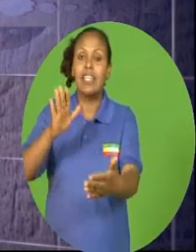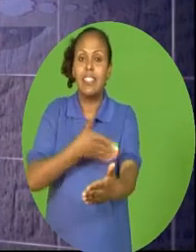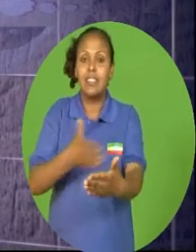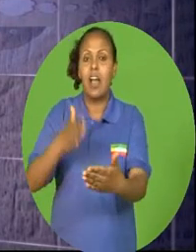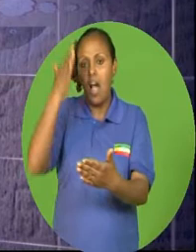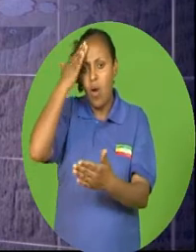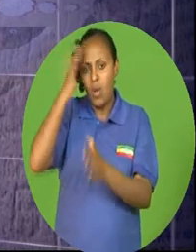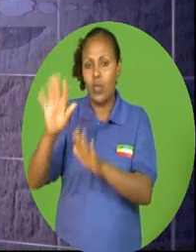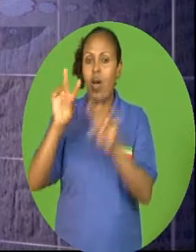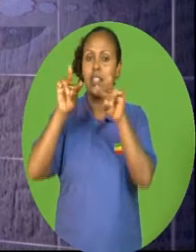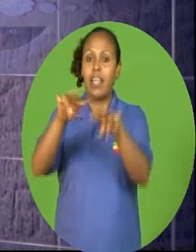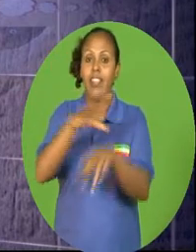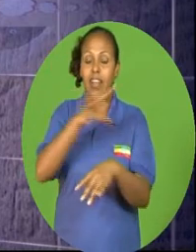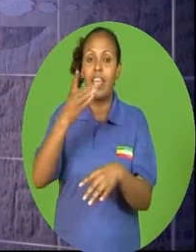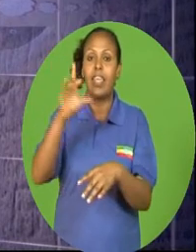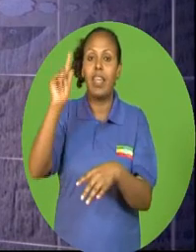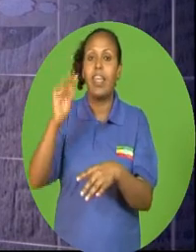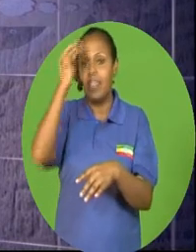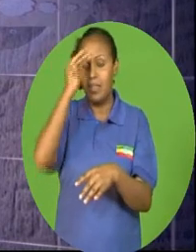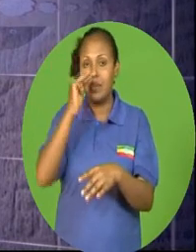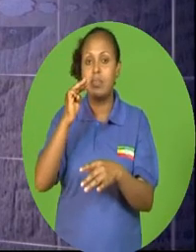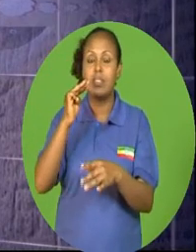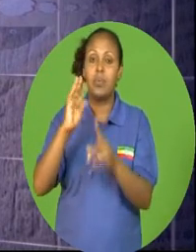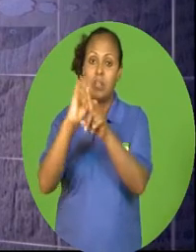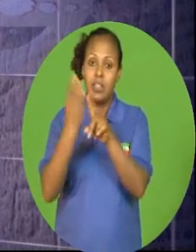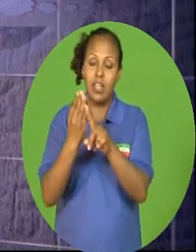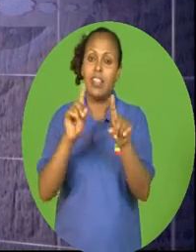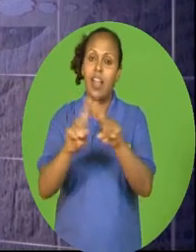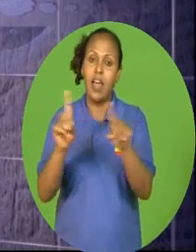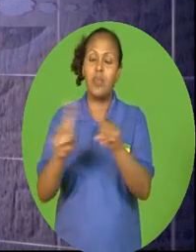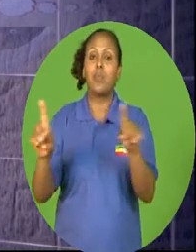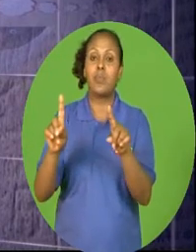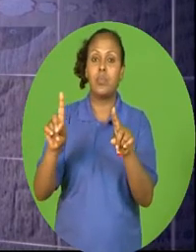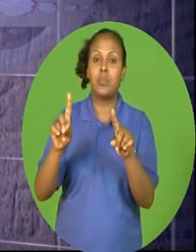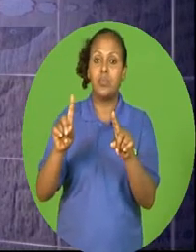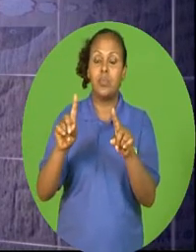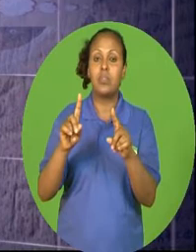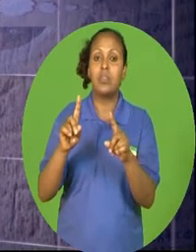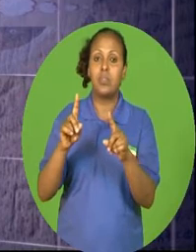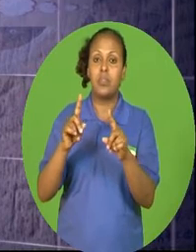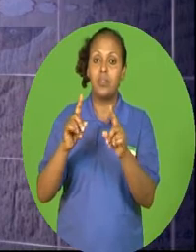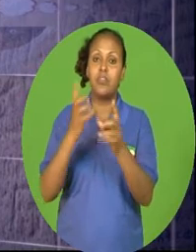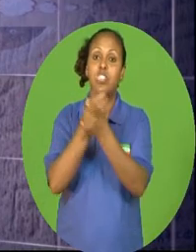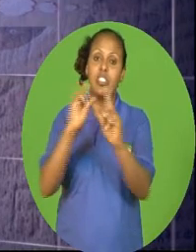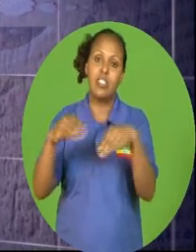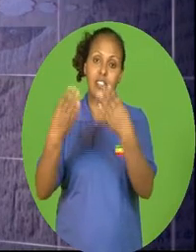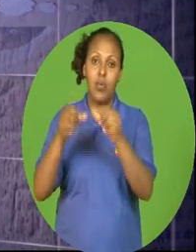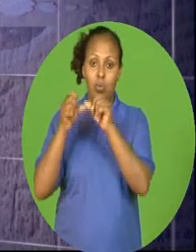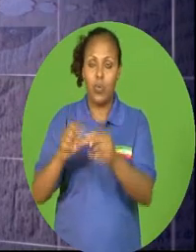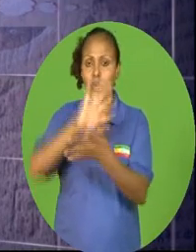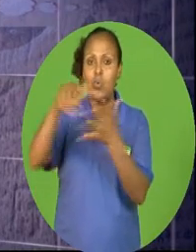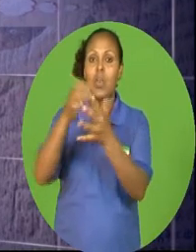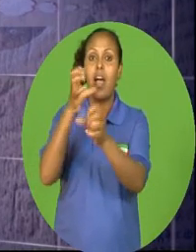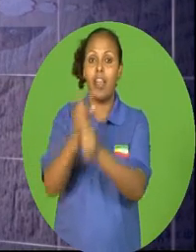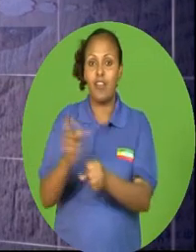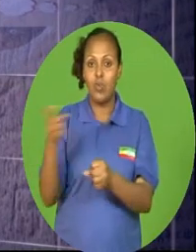እንደ ሰነ ጽሑፍ አዋቂው አተያይና የኪነ ጥበብ ዝንባሌ የተለያዩ ብያኔዎች ሲሰጡት ቆይተዋል። በመሆኑም